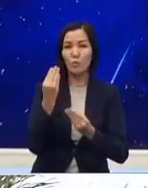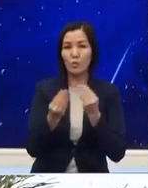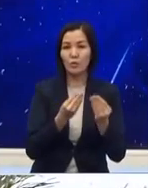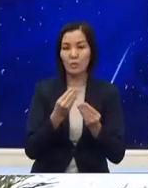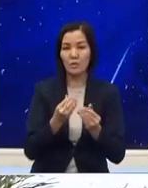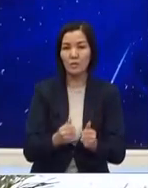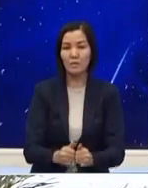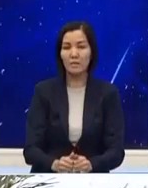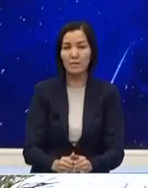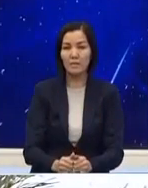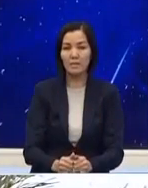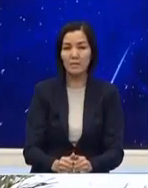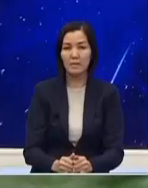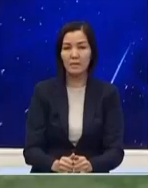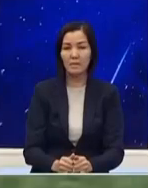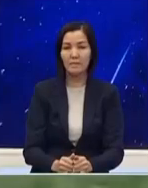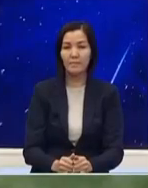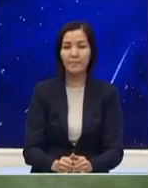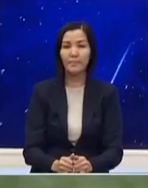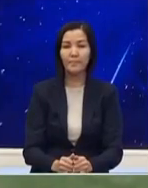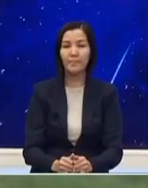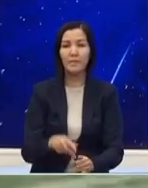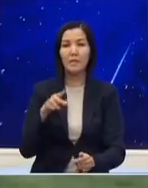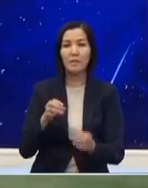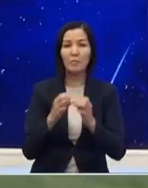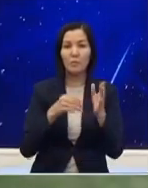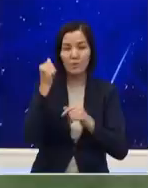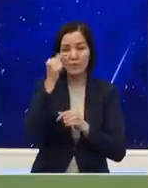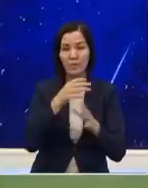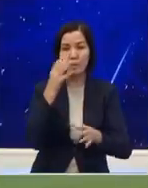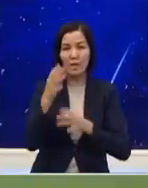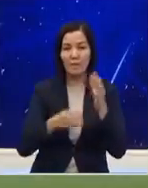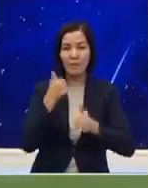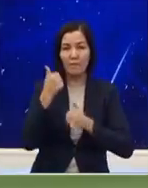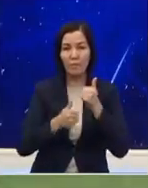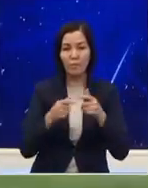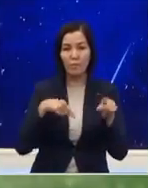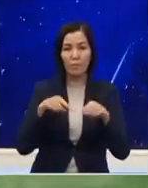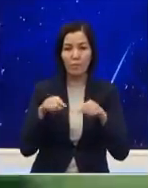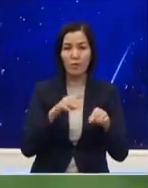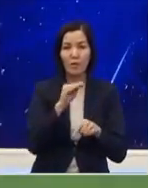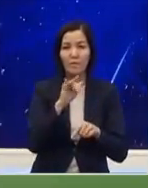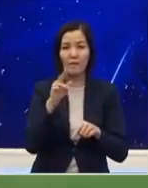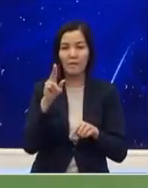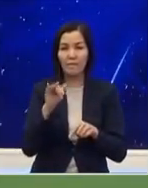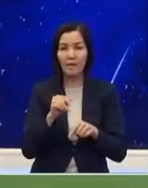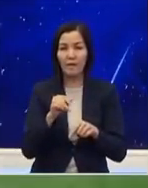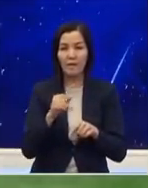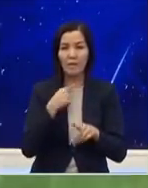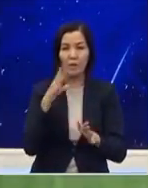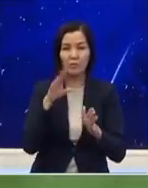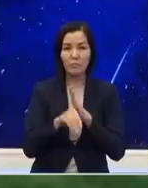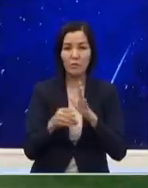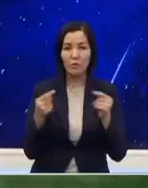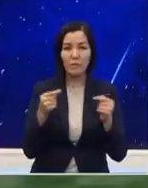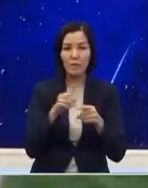мені алдап бітіреді оны мені. Айта кетейік, 2018 жылы әлемдік футбол қауымдастығы FIFA сайтындағы дауыс беруге